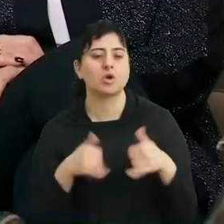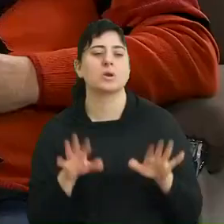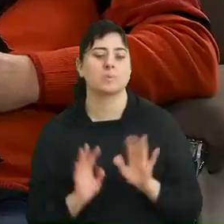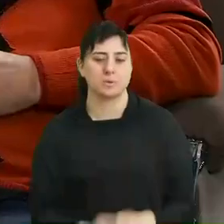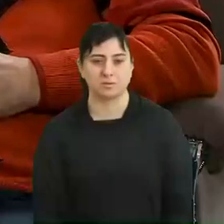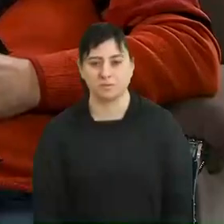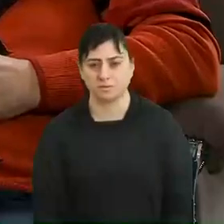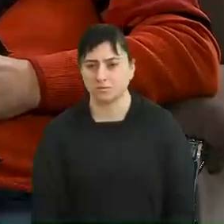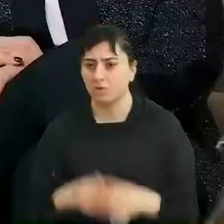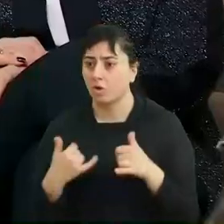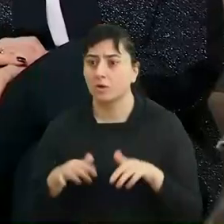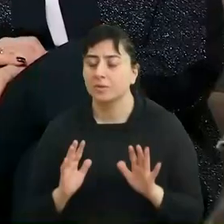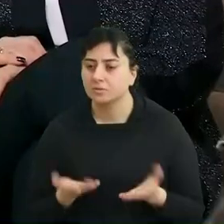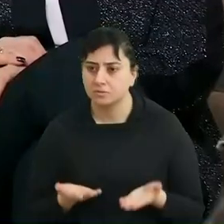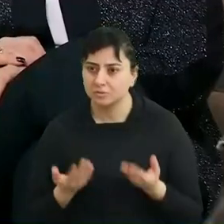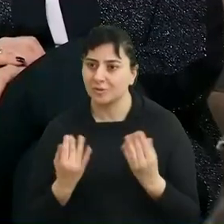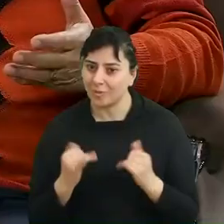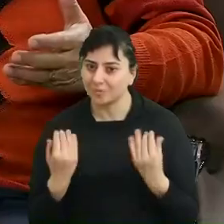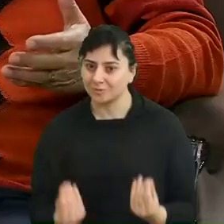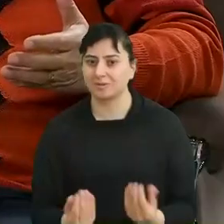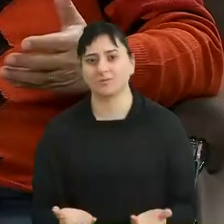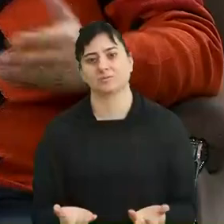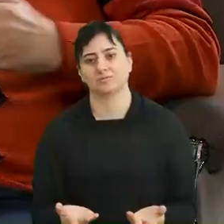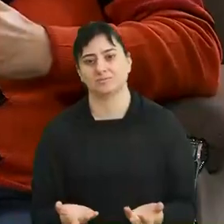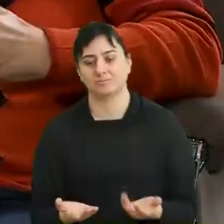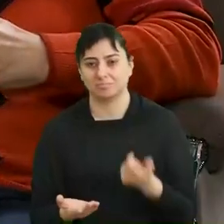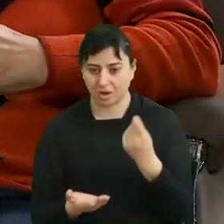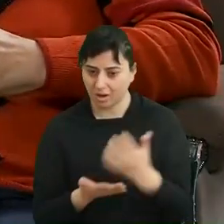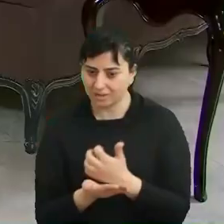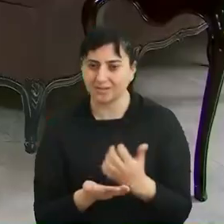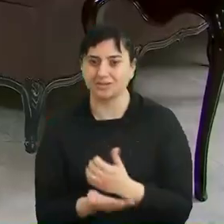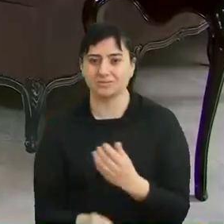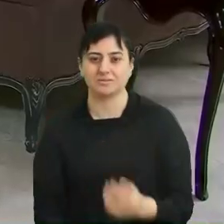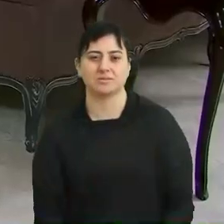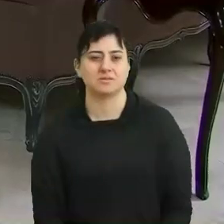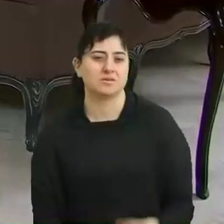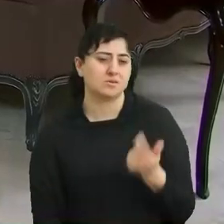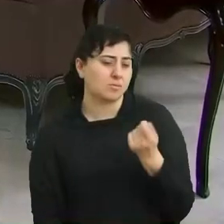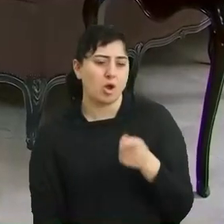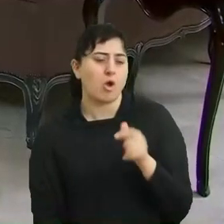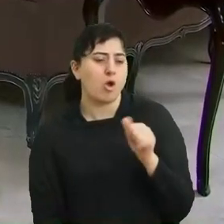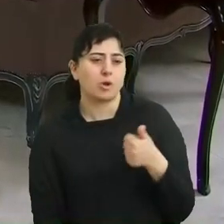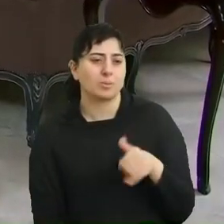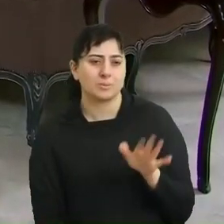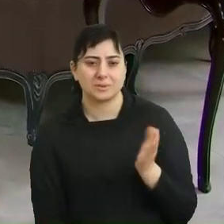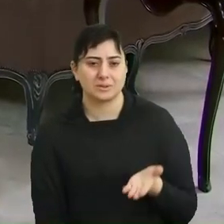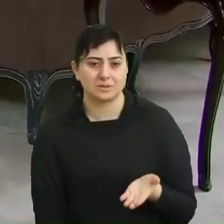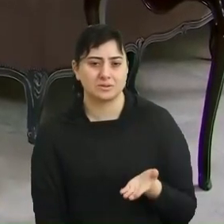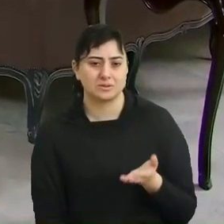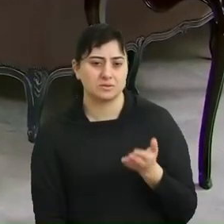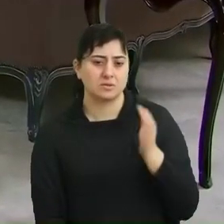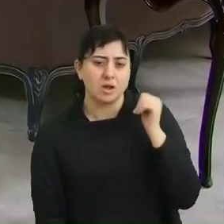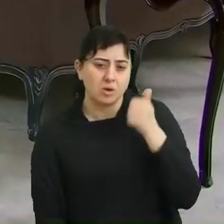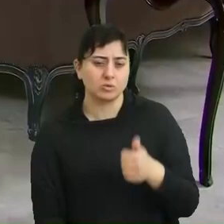oynamazsın. Oynamasın mı? Oynasın Kemal Bey, rica edeceğim ya. Para kazanacak çocuk. Para her şey değil ki canım. Yani her